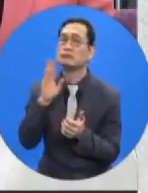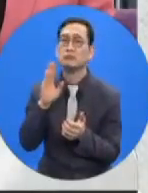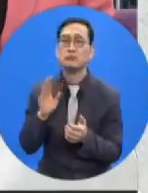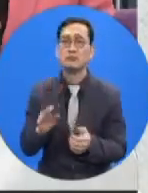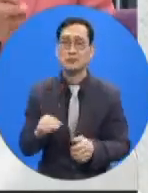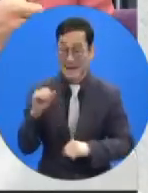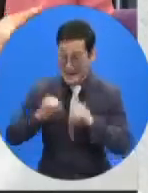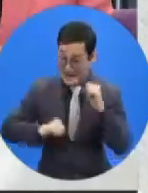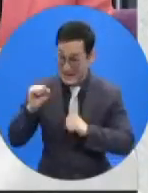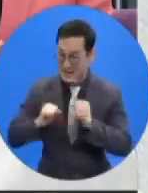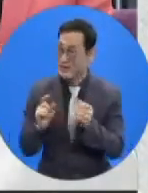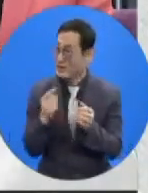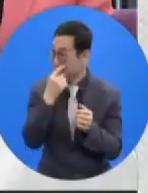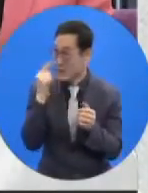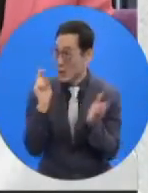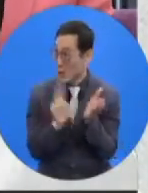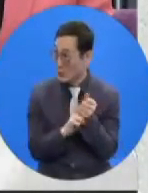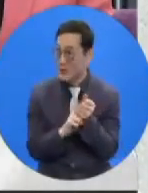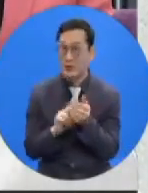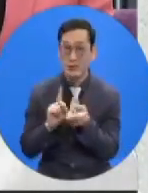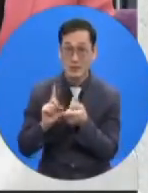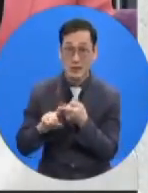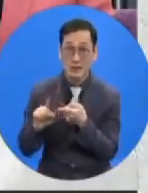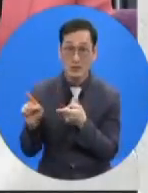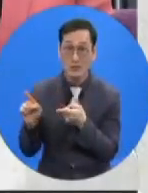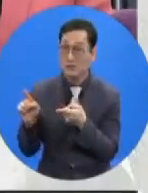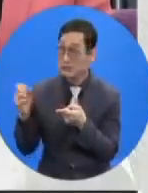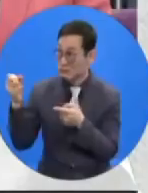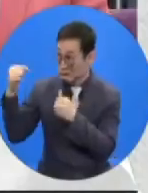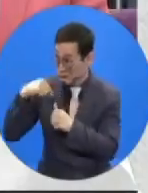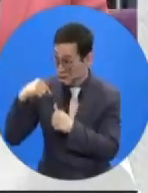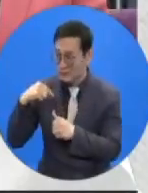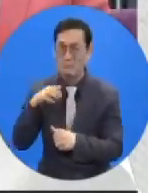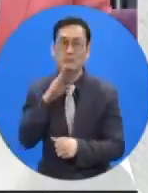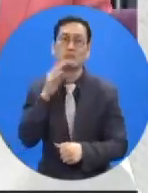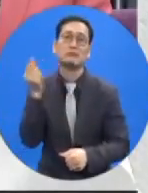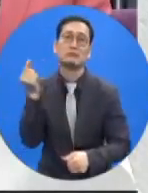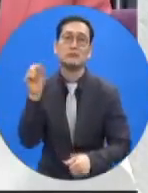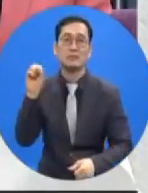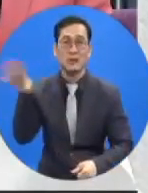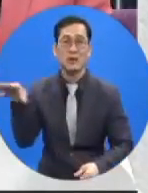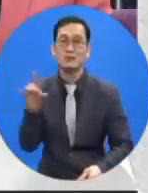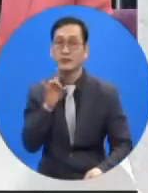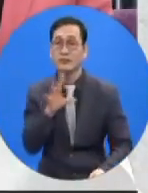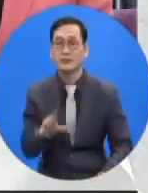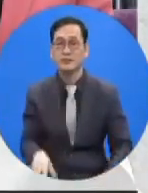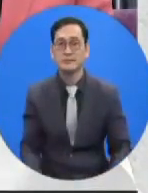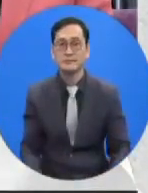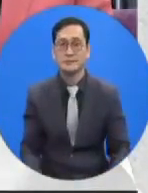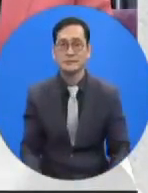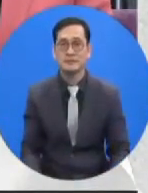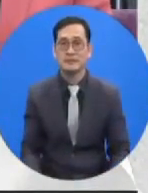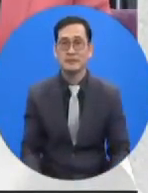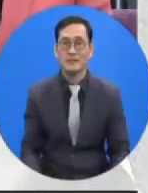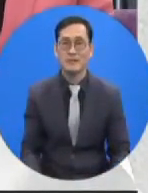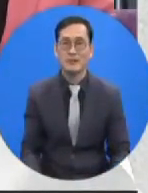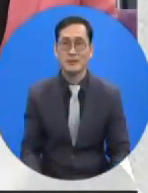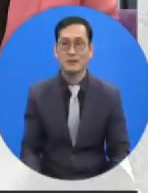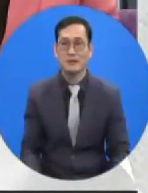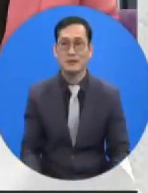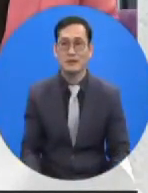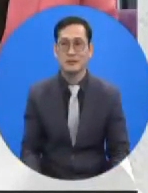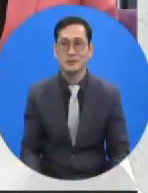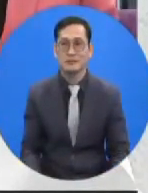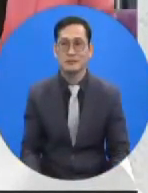자체는요. 그 같은 선상에서 같은 뭐 그 재판이 나온 거지 이게 뭐 새로운 거라든지 그런 건 아니라고